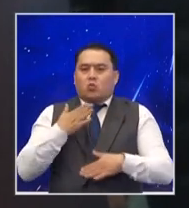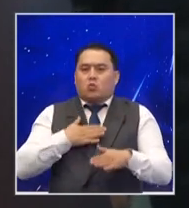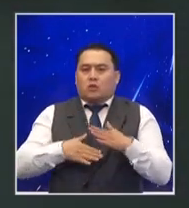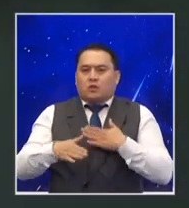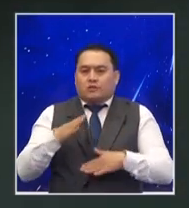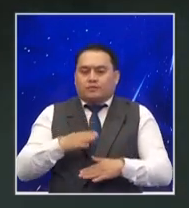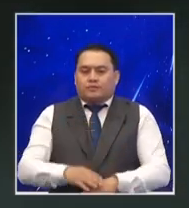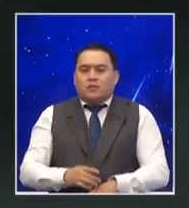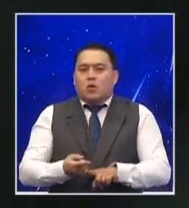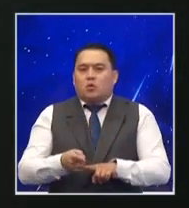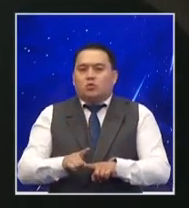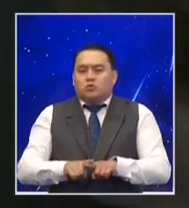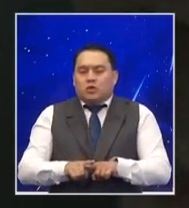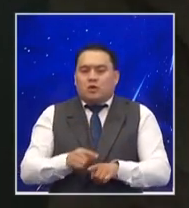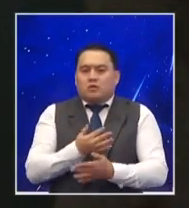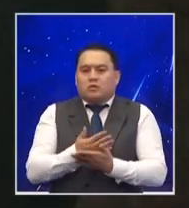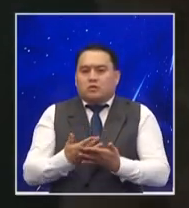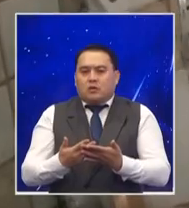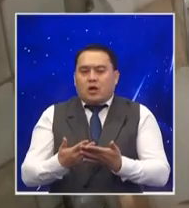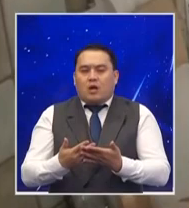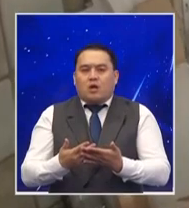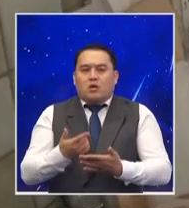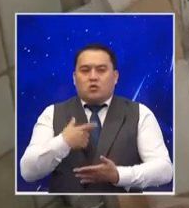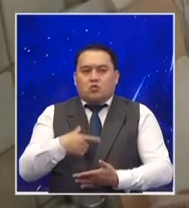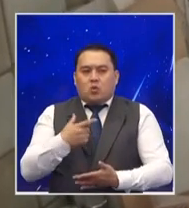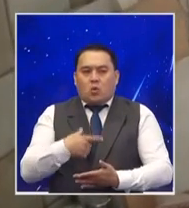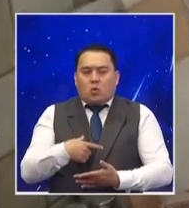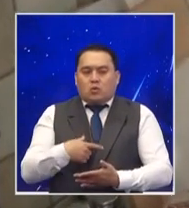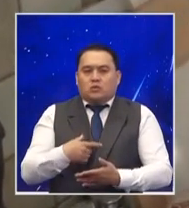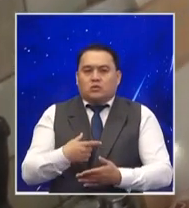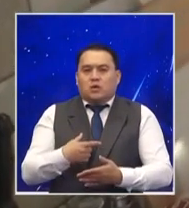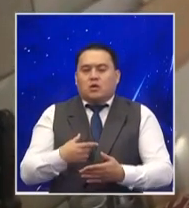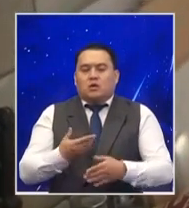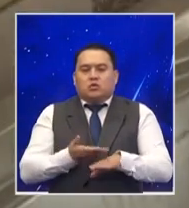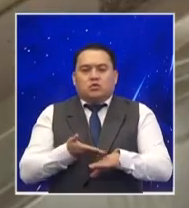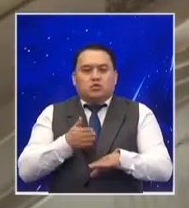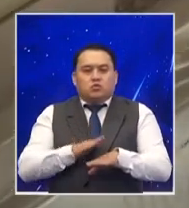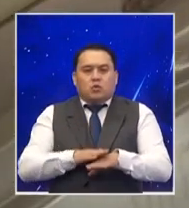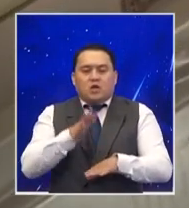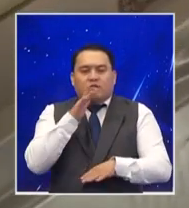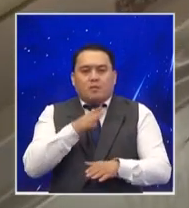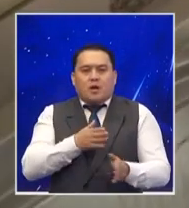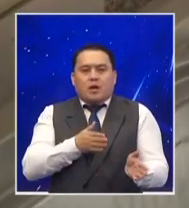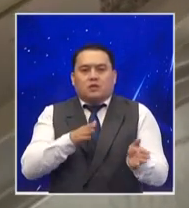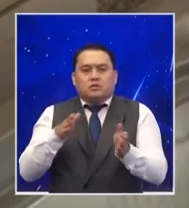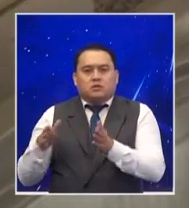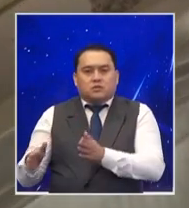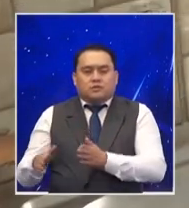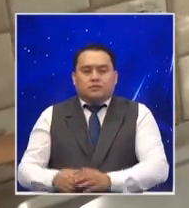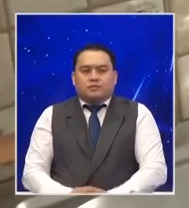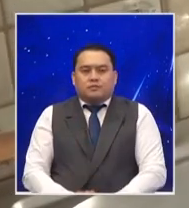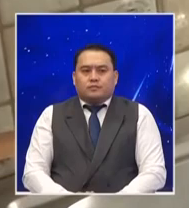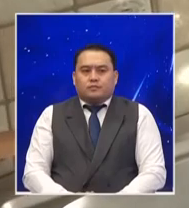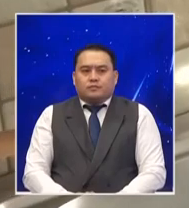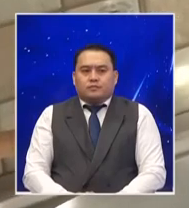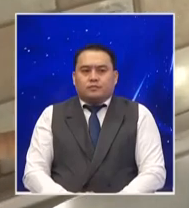шек болмапты. Енді талай арбаның дөңгелегін өз қолымен тоздырған қиын күндер тек естелікке айналды.